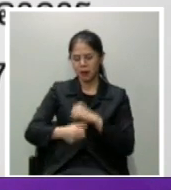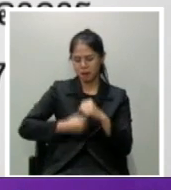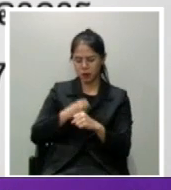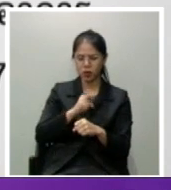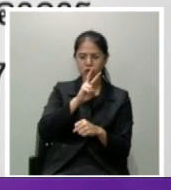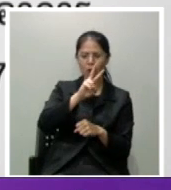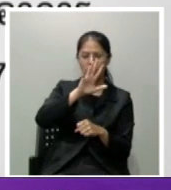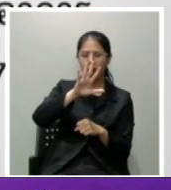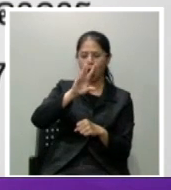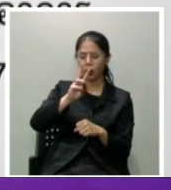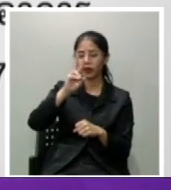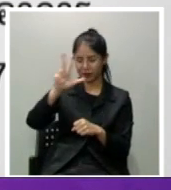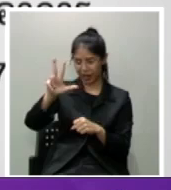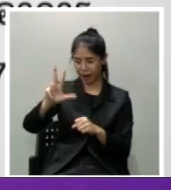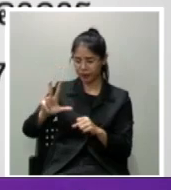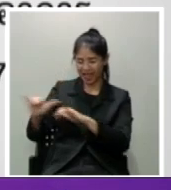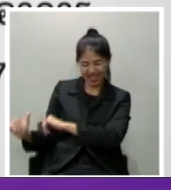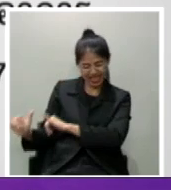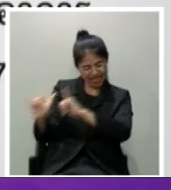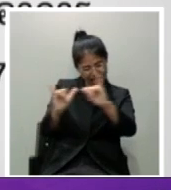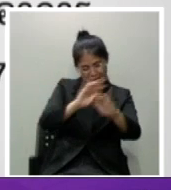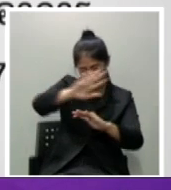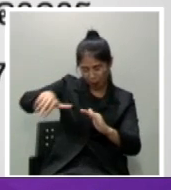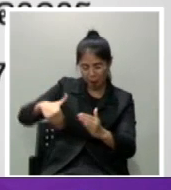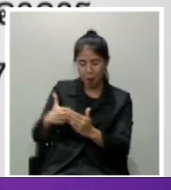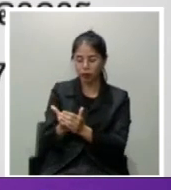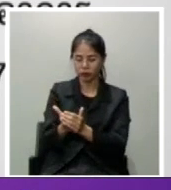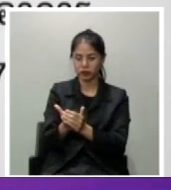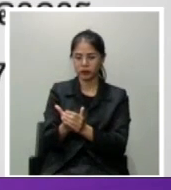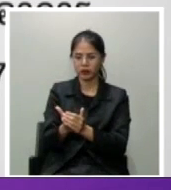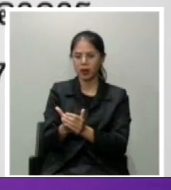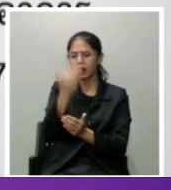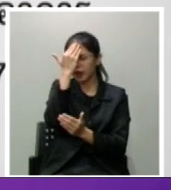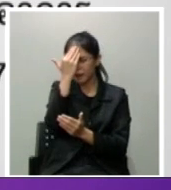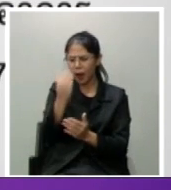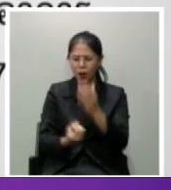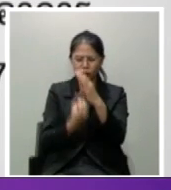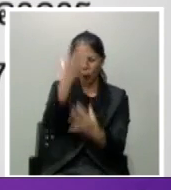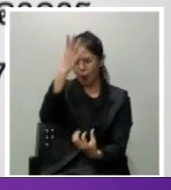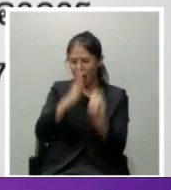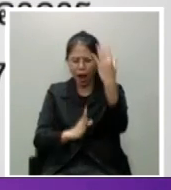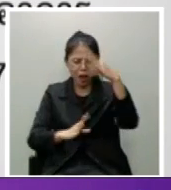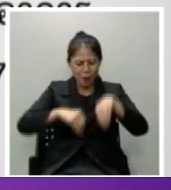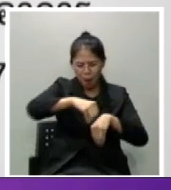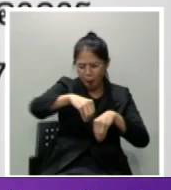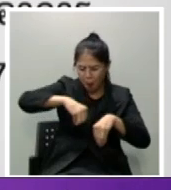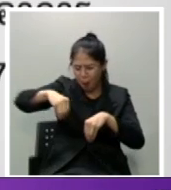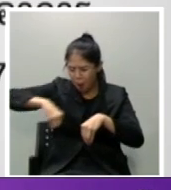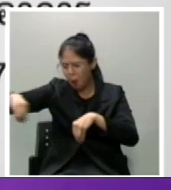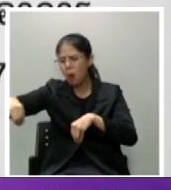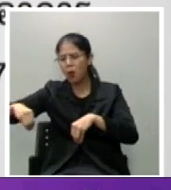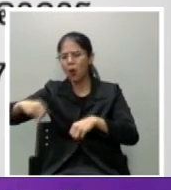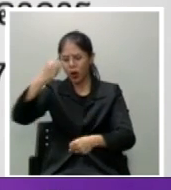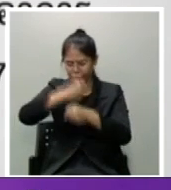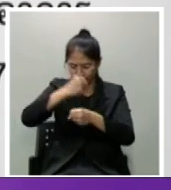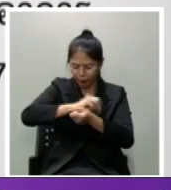63ให้หมดเพราะมันจะหมดอยู่แล้วเพื่อจะได้ลงมือปลูกต้นไม้ทำสวนป่าเสียทีแล้วจะได้น้อมเกล้า